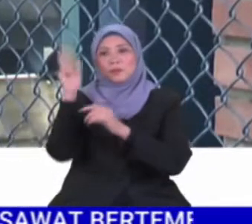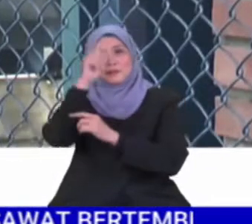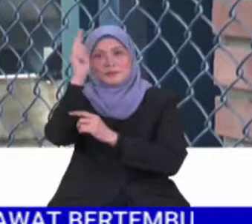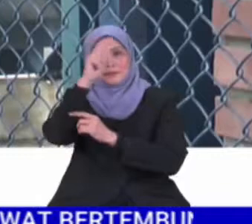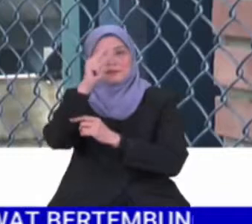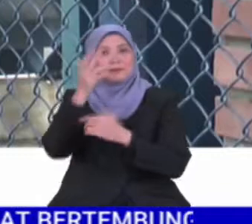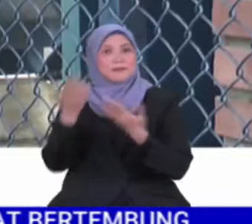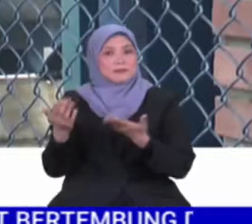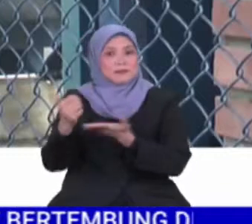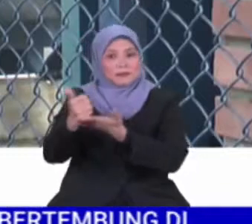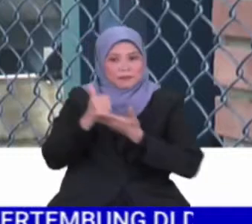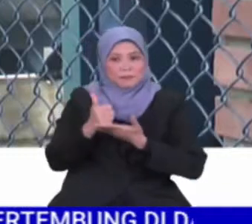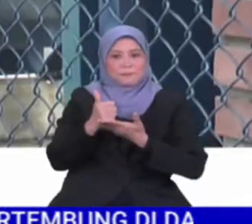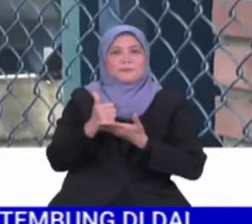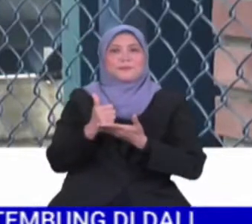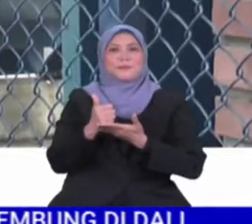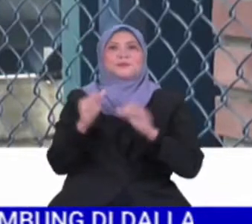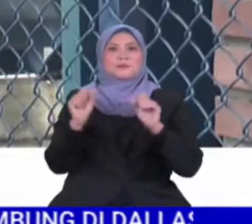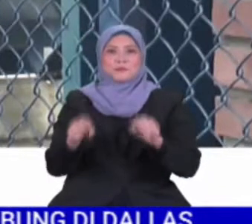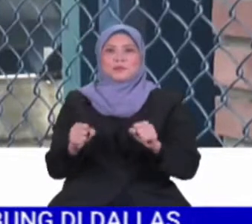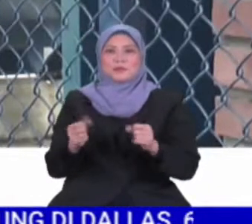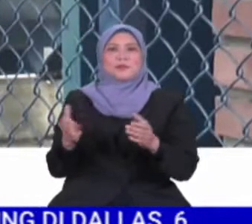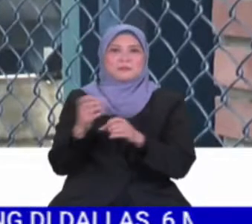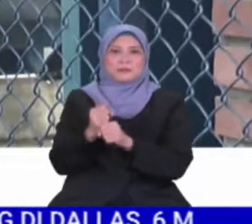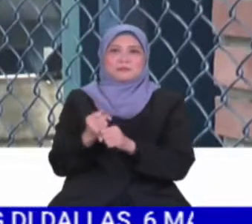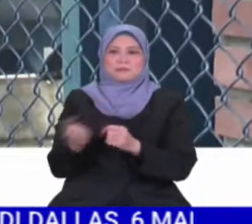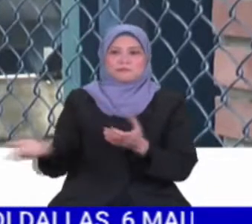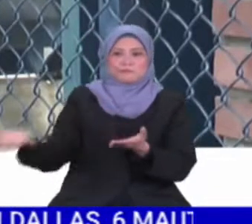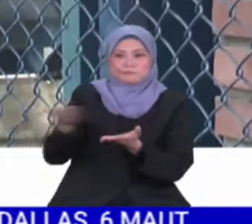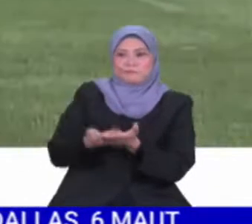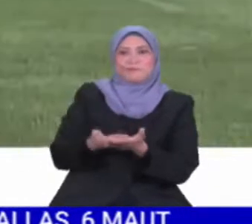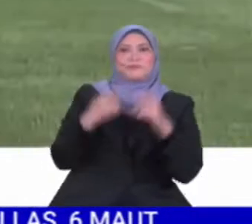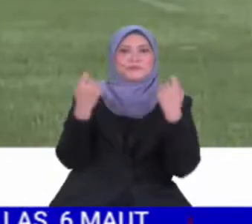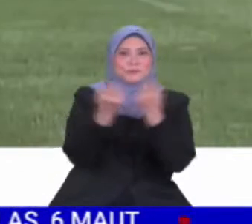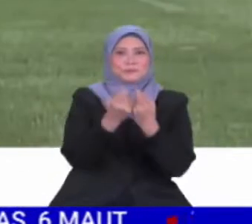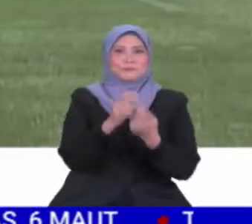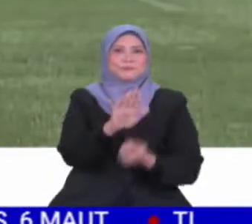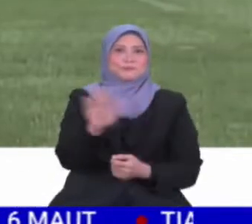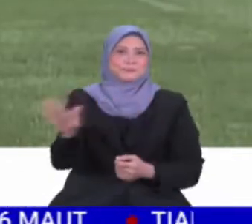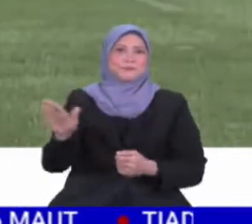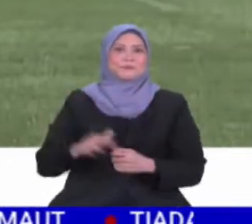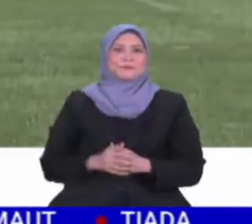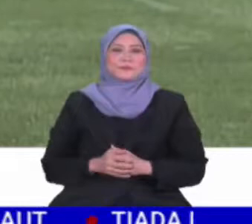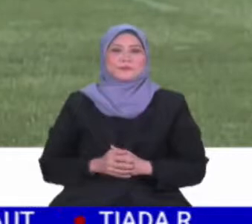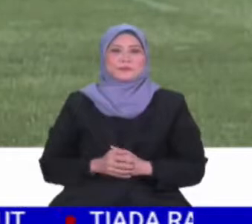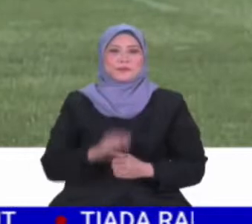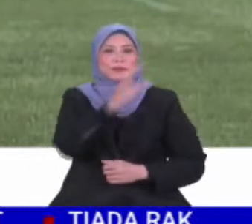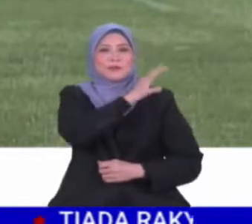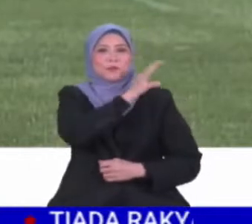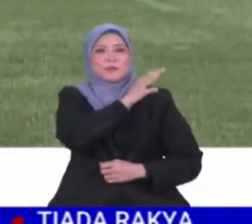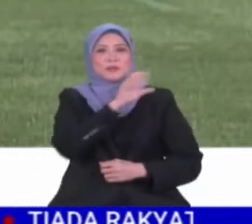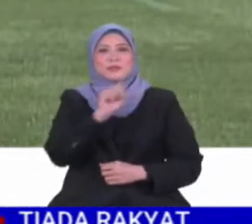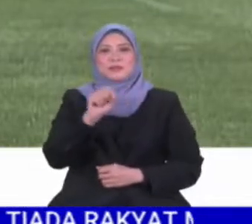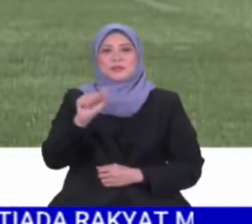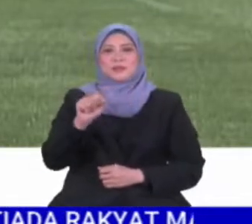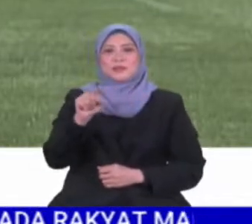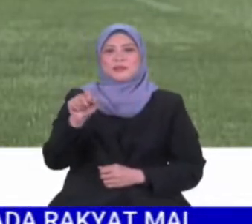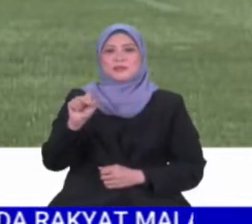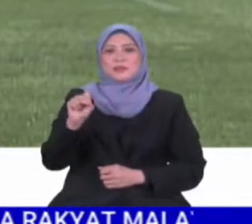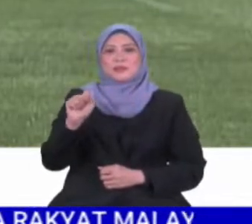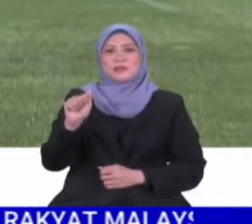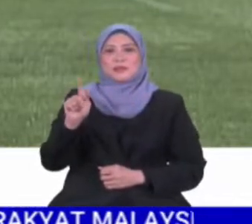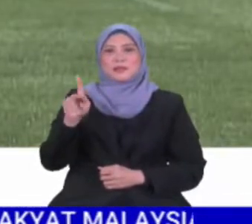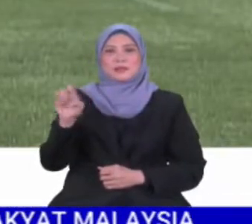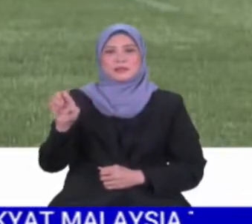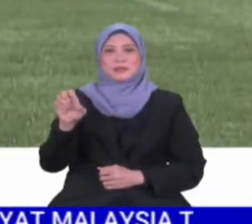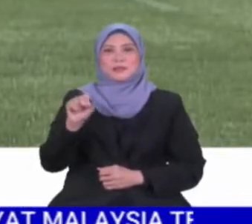kerajaan sudah pasti kita akan memberi tawaran yang baik untuk untuk beliau dan pasukan beliau bagi jurulatih Sasaki sunsuke fokusnya